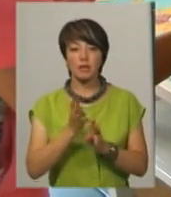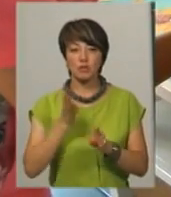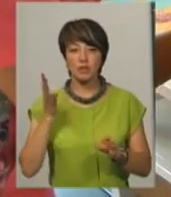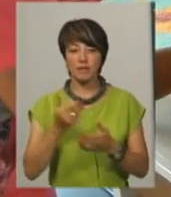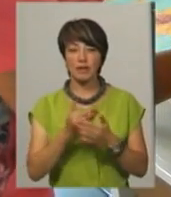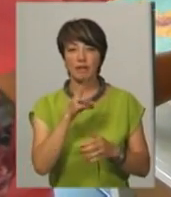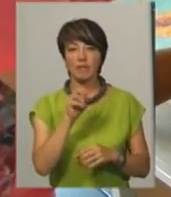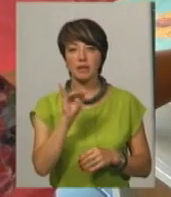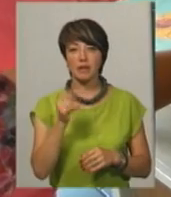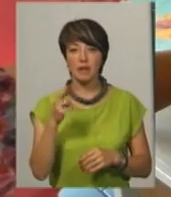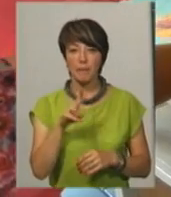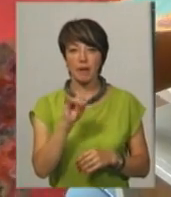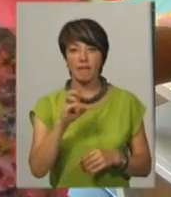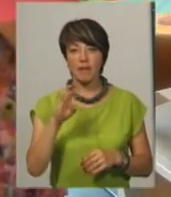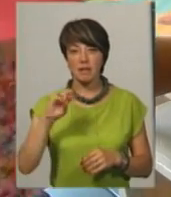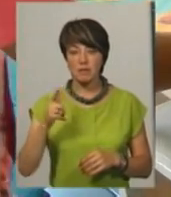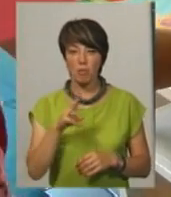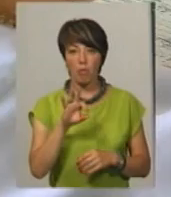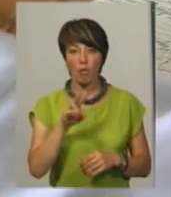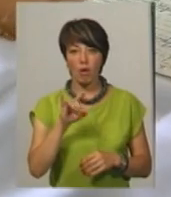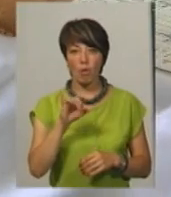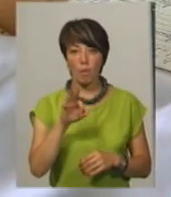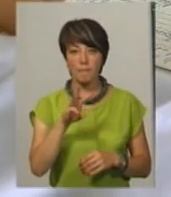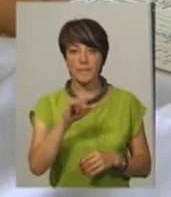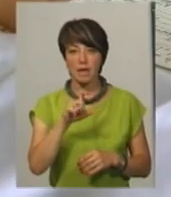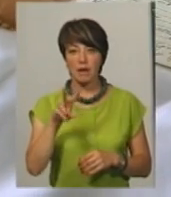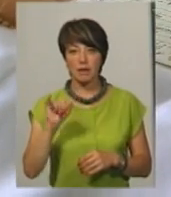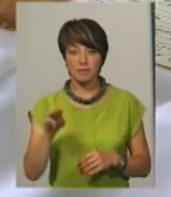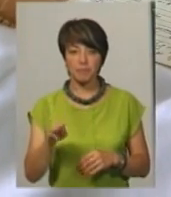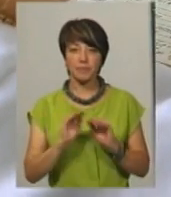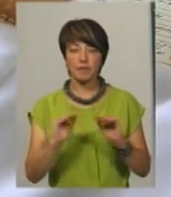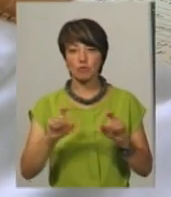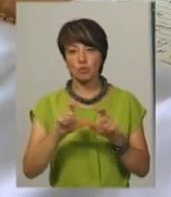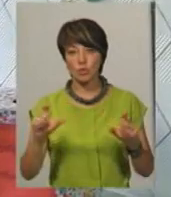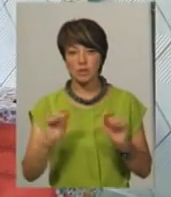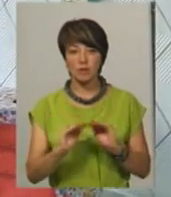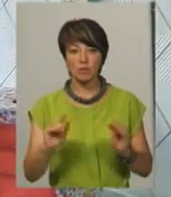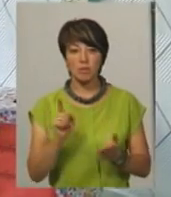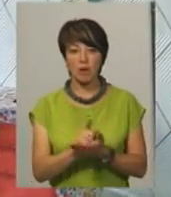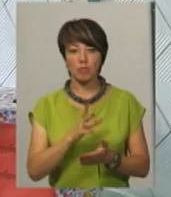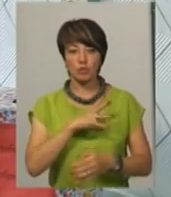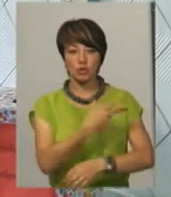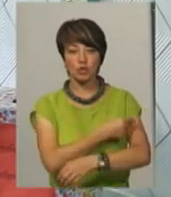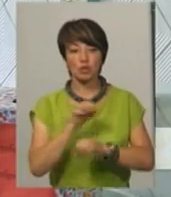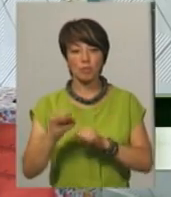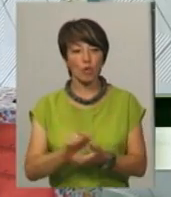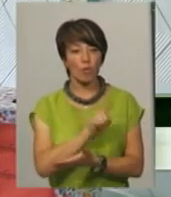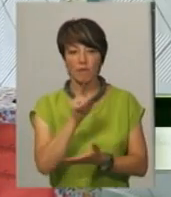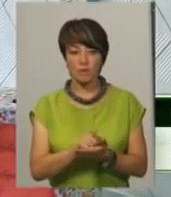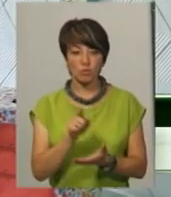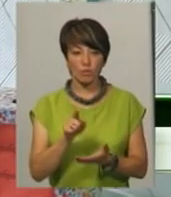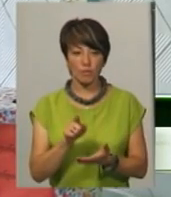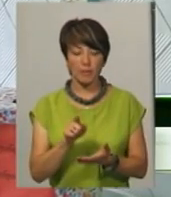від дифтерії правцю поліомієліту. Діти, які йдуть чи до школи, чи до садочку, вони мають бути щеплені